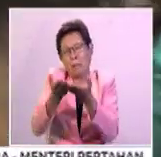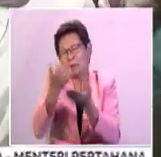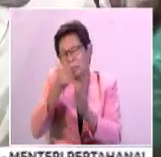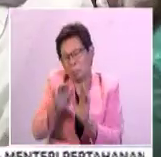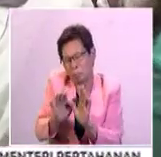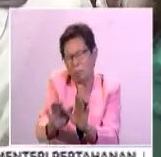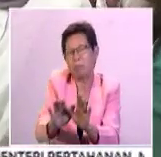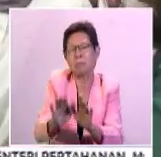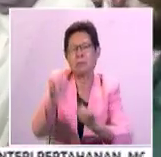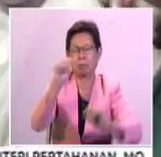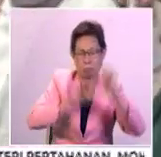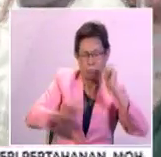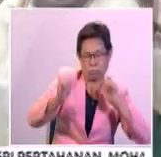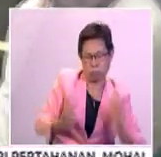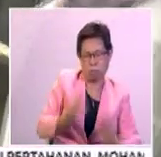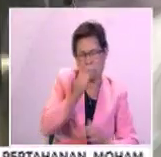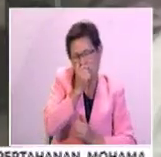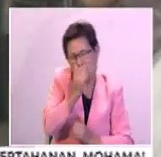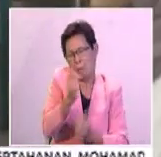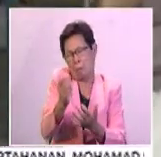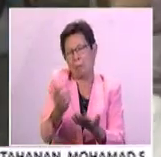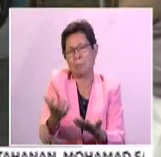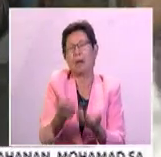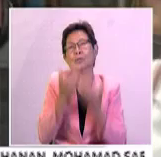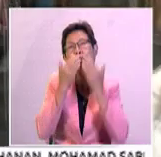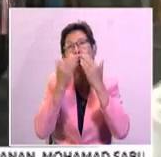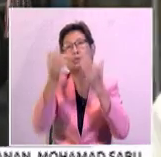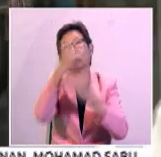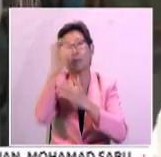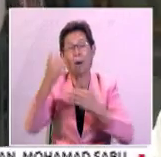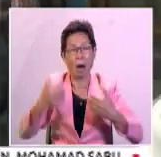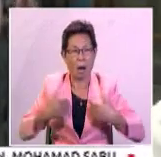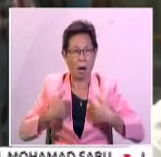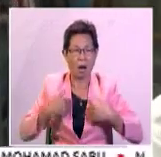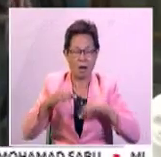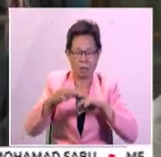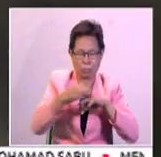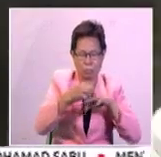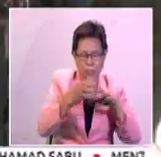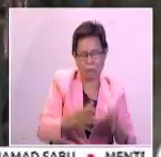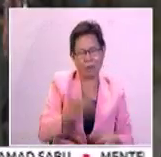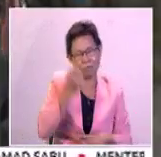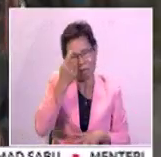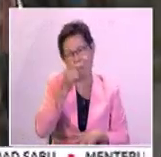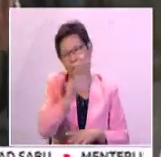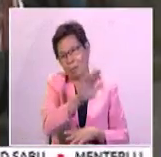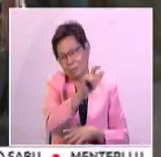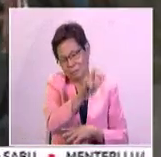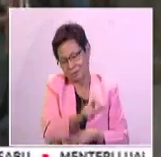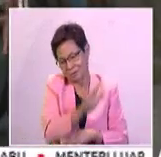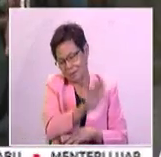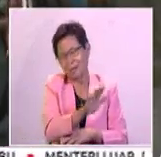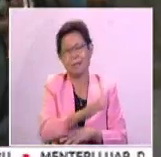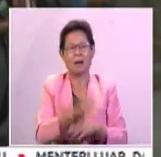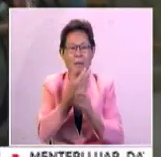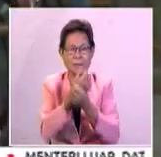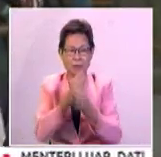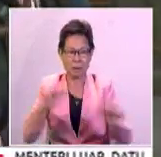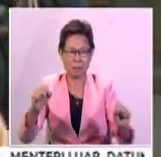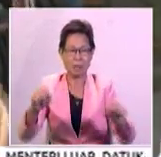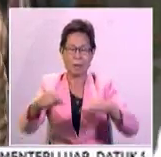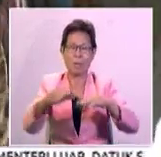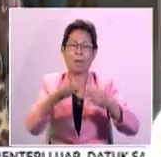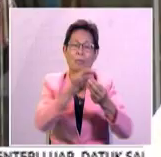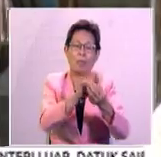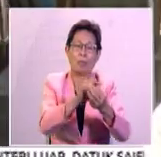cerita dan wataknya menarik, dan dia juga bersyukur kerana memiliki tunang yang begitu memahami dirinya. Mengakui persiapan pernikahannya